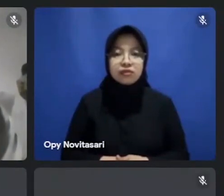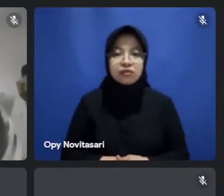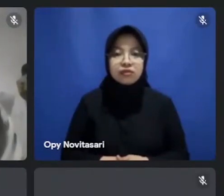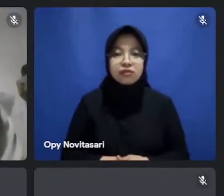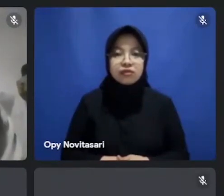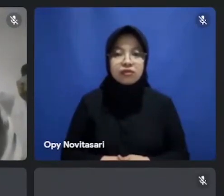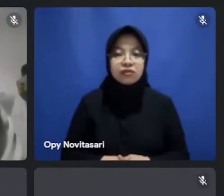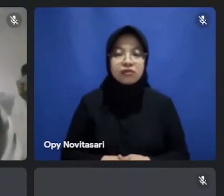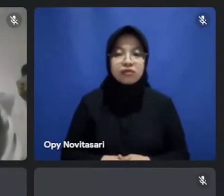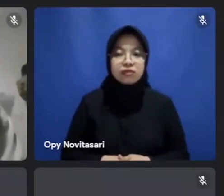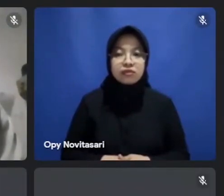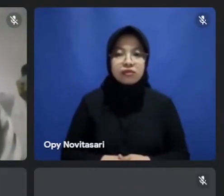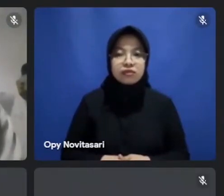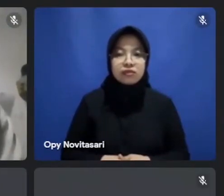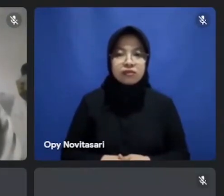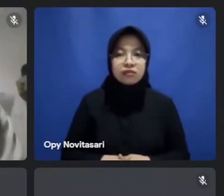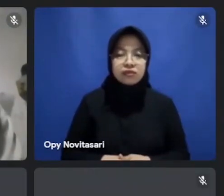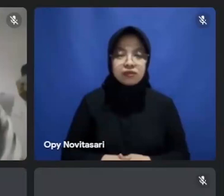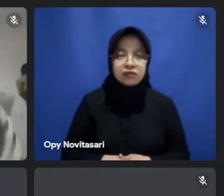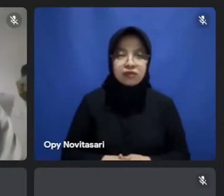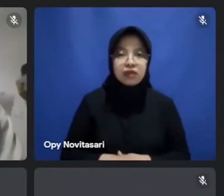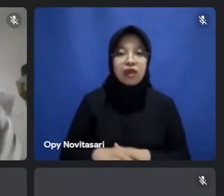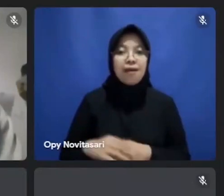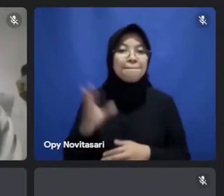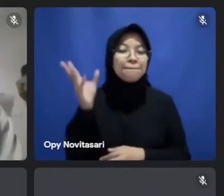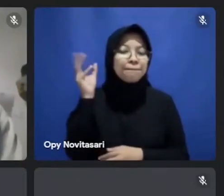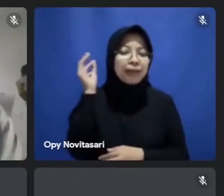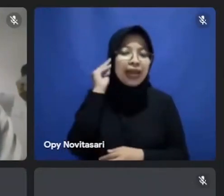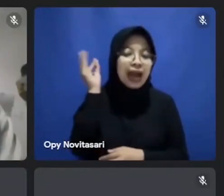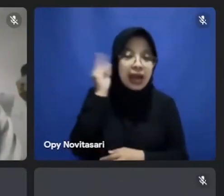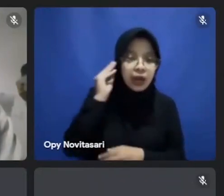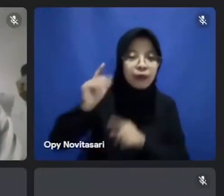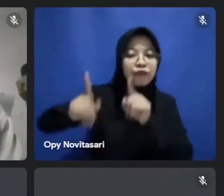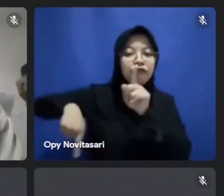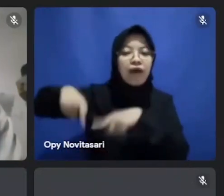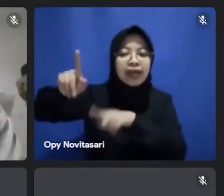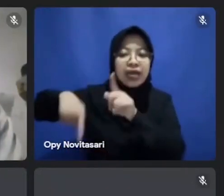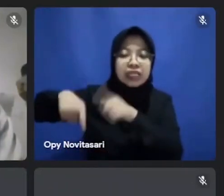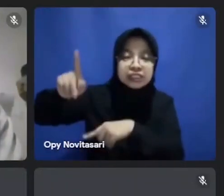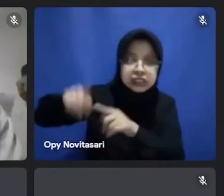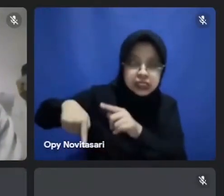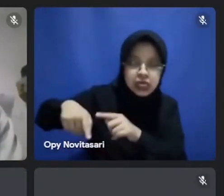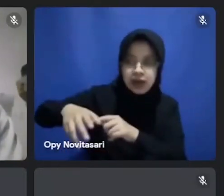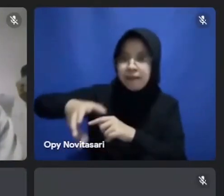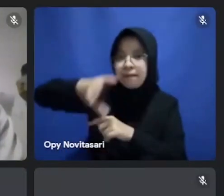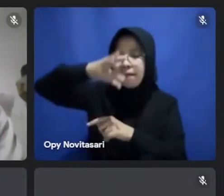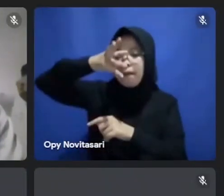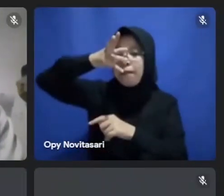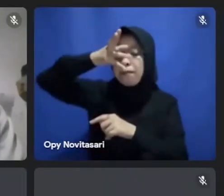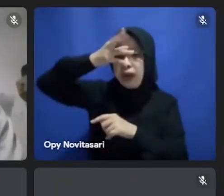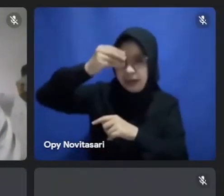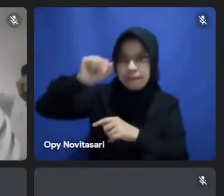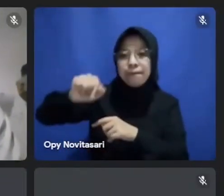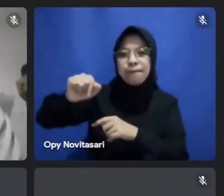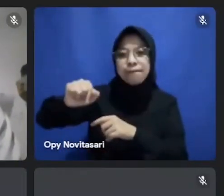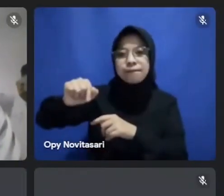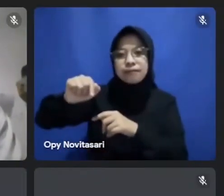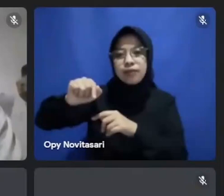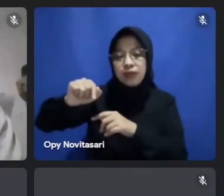saya paham konsep keragaman aural ini adalah konsep yang tidak bisa